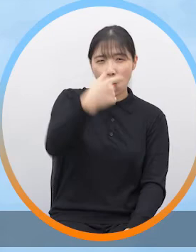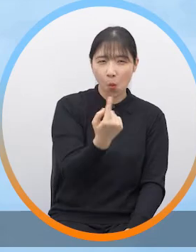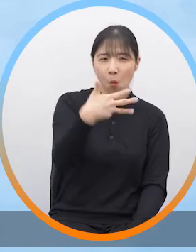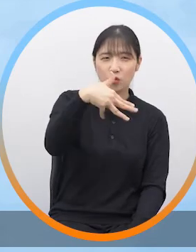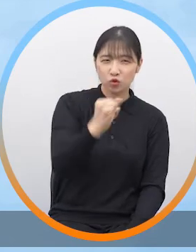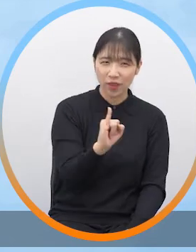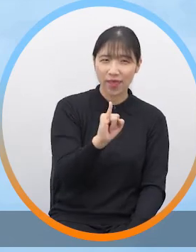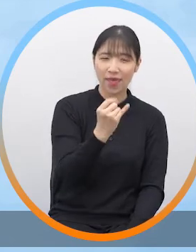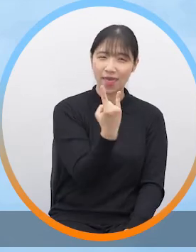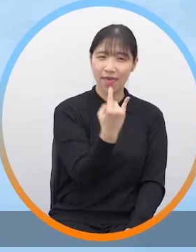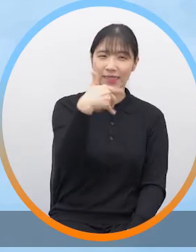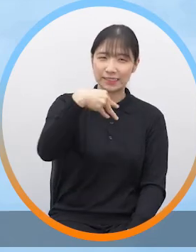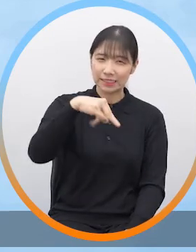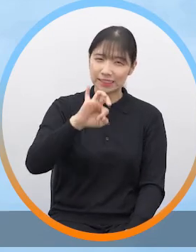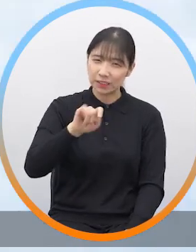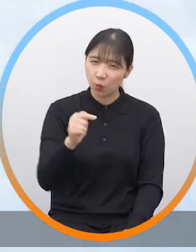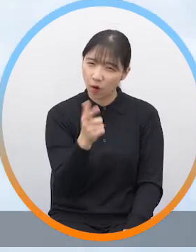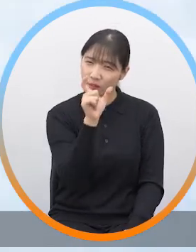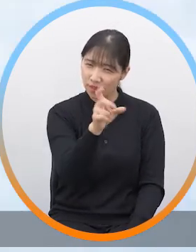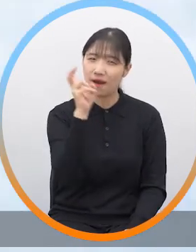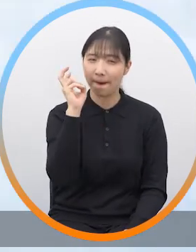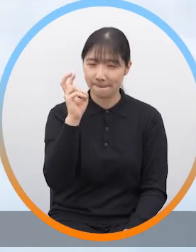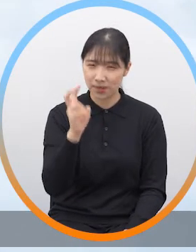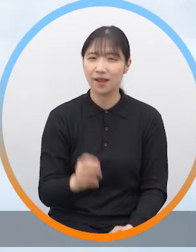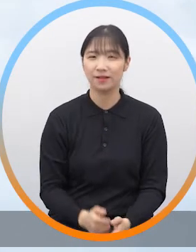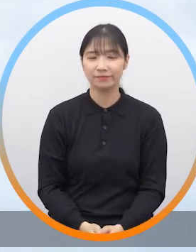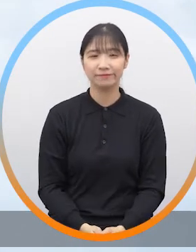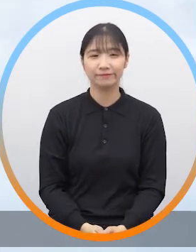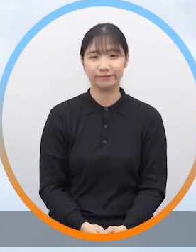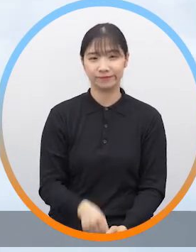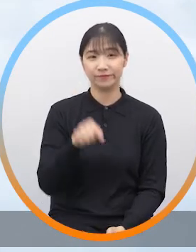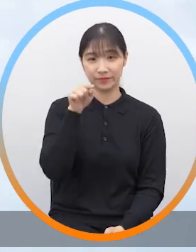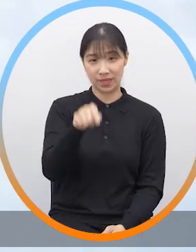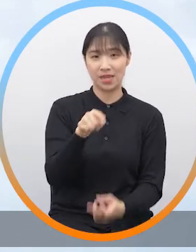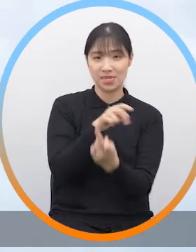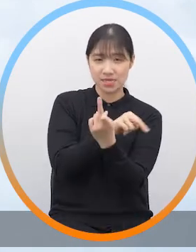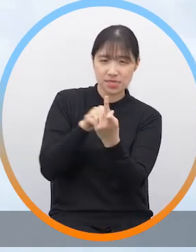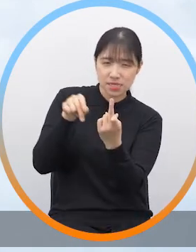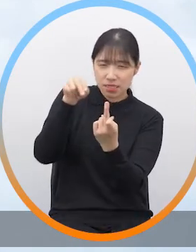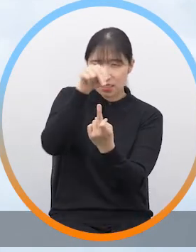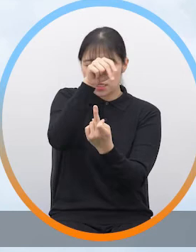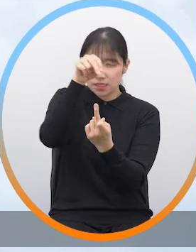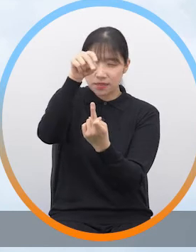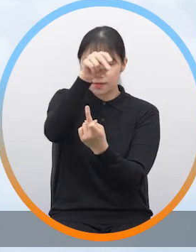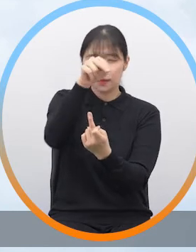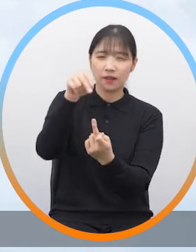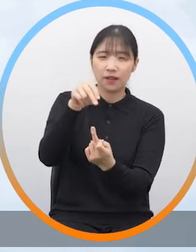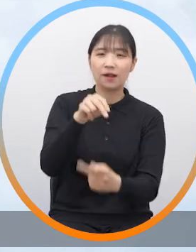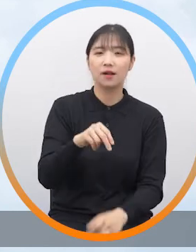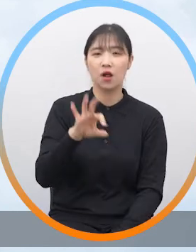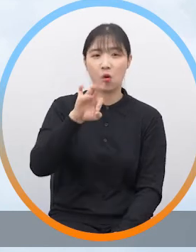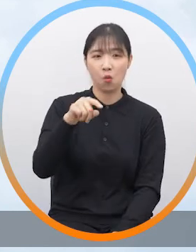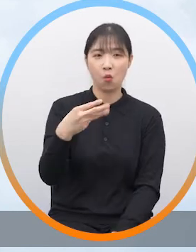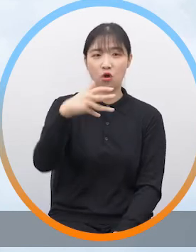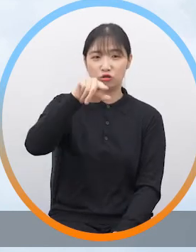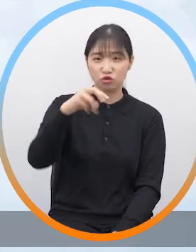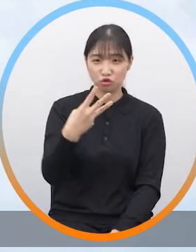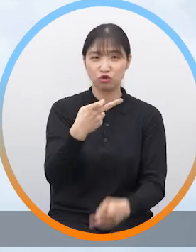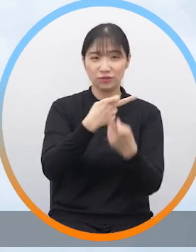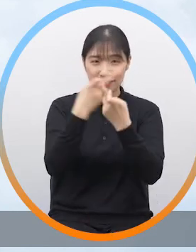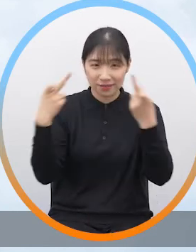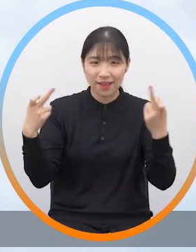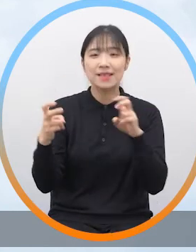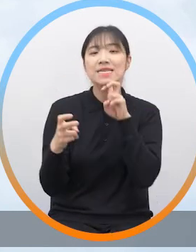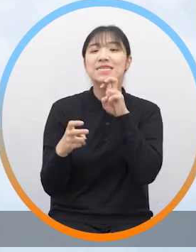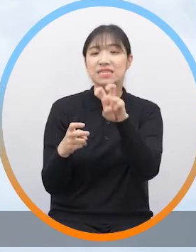않았을 건가, 이런 이야기입니다. 자, 여기에서 등산로를 이용을 해서 월출산 주주봉 쪽으로